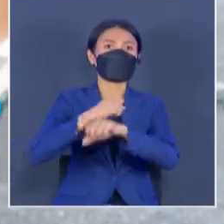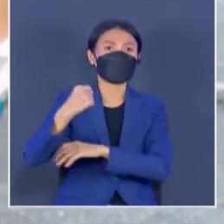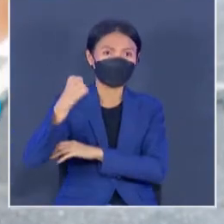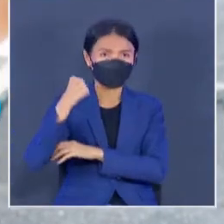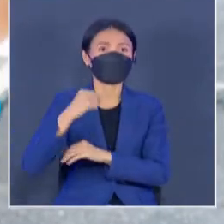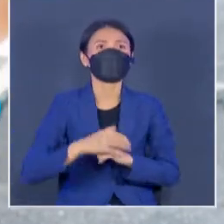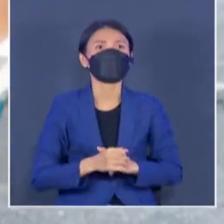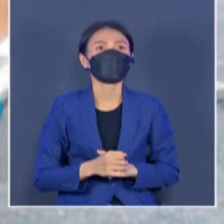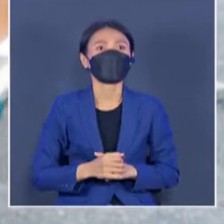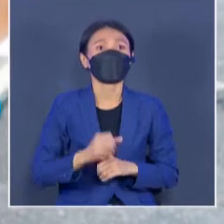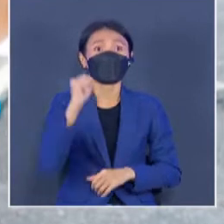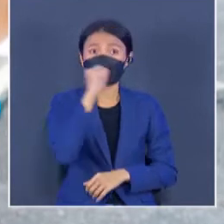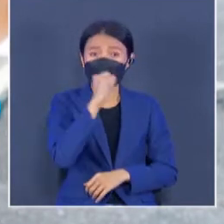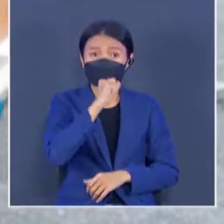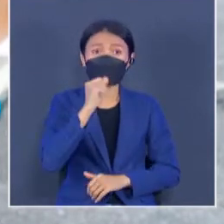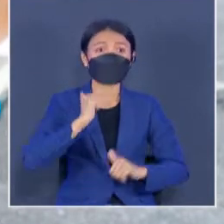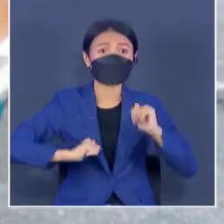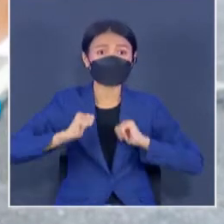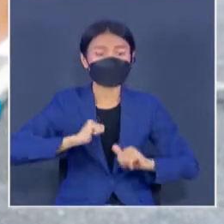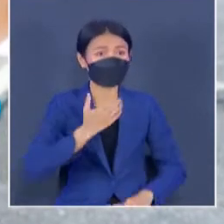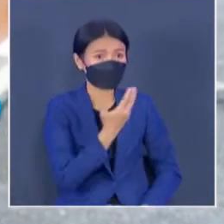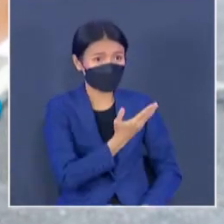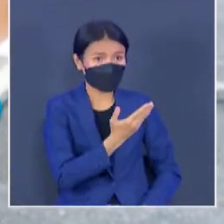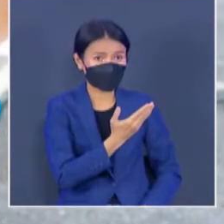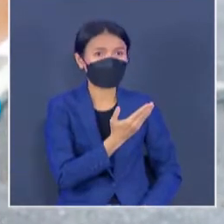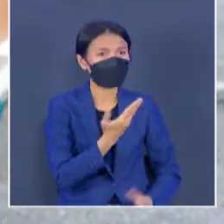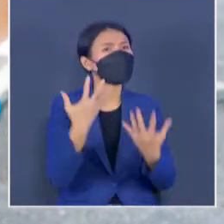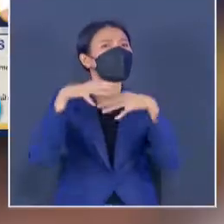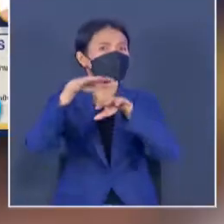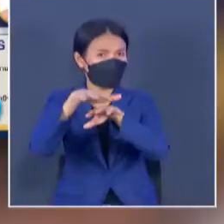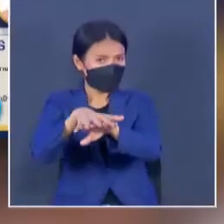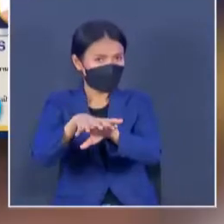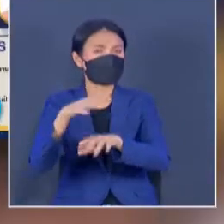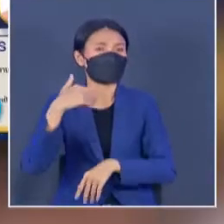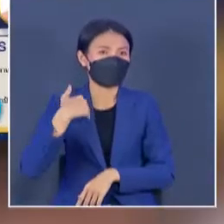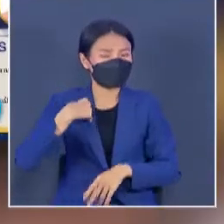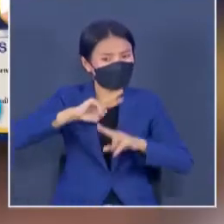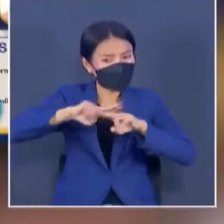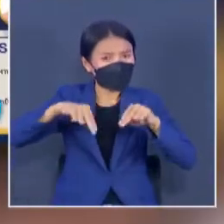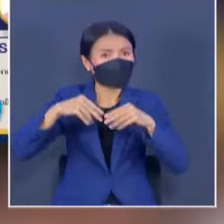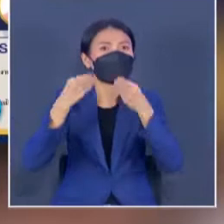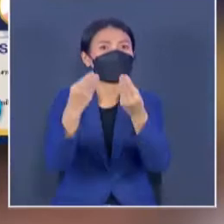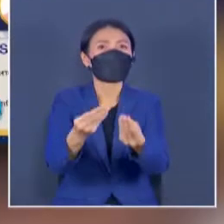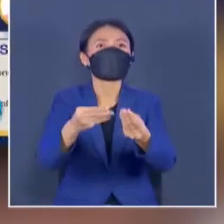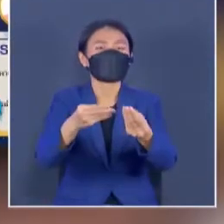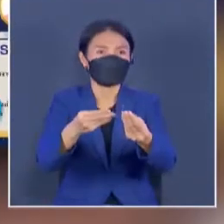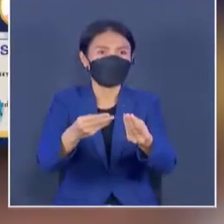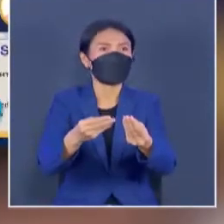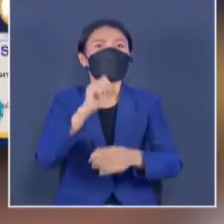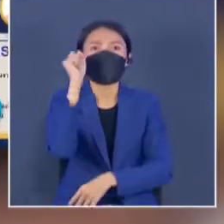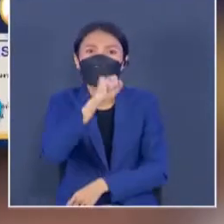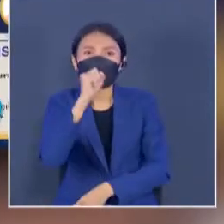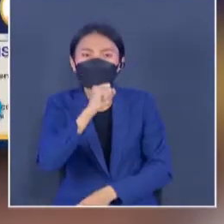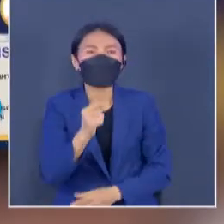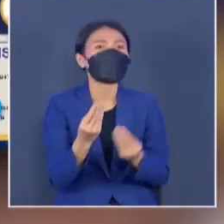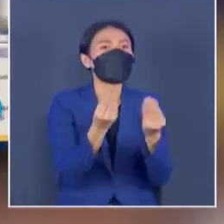งวดค่ะโดยนักร้องนักแสดงหนุ่มพีมธนบดีก็จะเป็นอีก1ศิลปินที่ในเตรียมมอบของขวัญชิ้นพิเศษให้กับทุกคนผ่านเสียงเพลงพร้อม